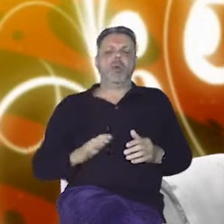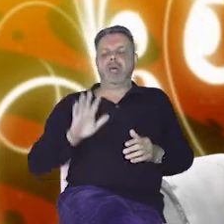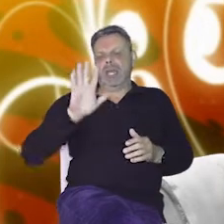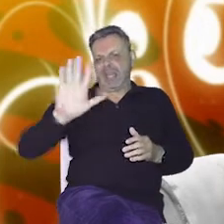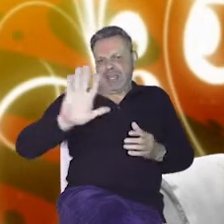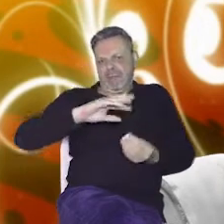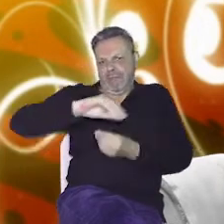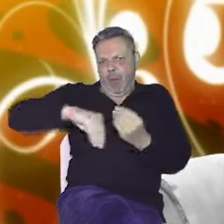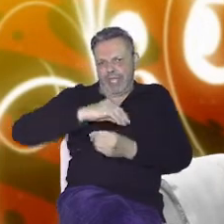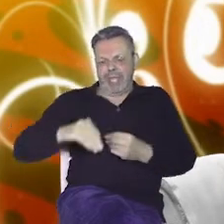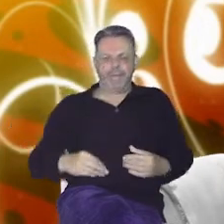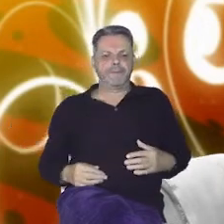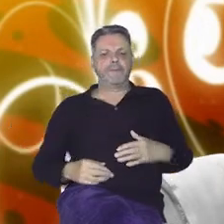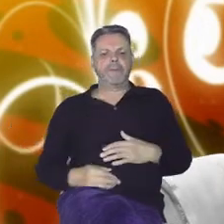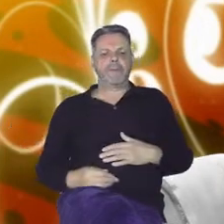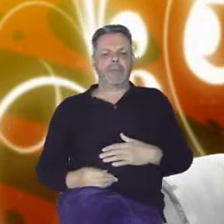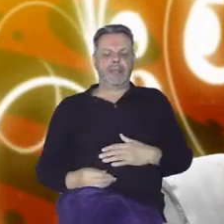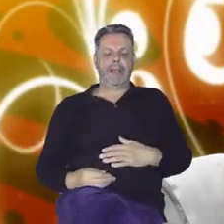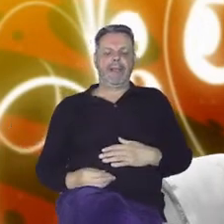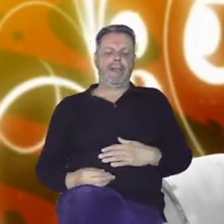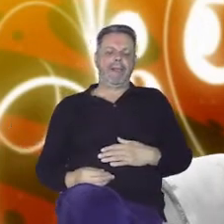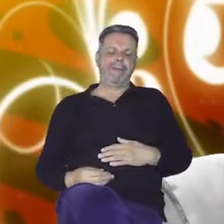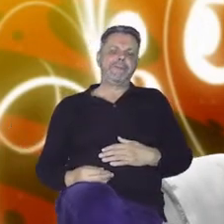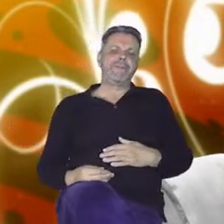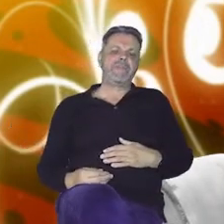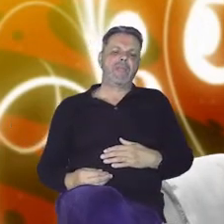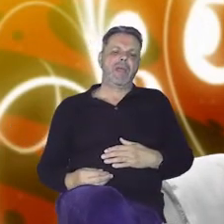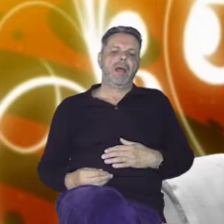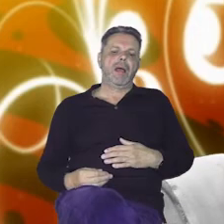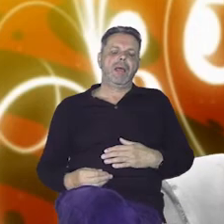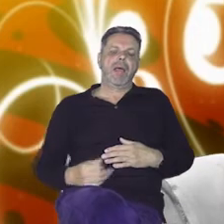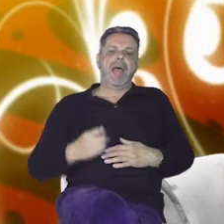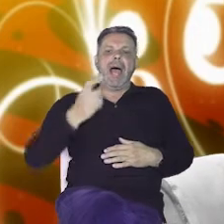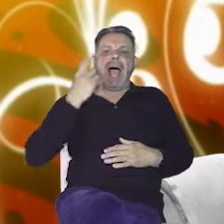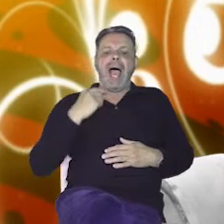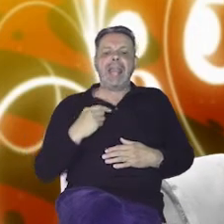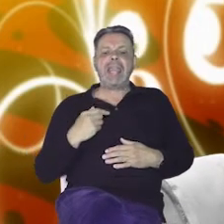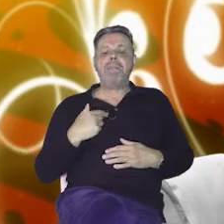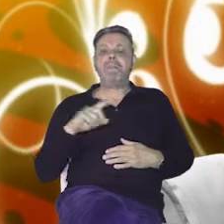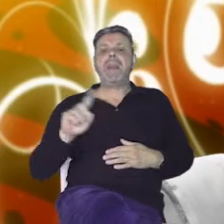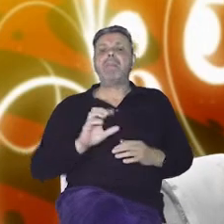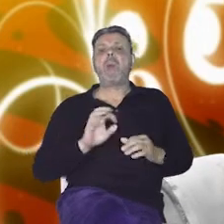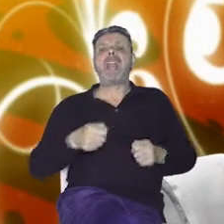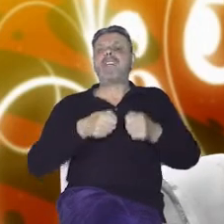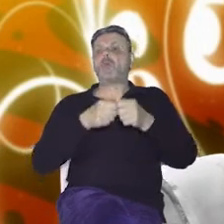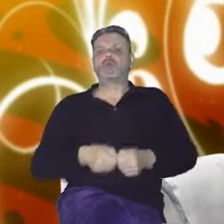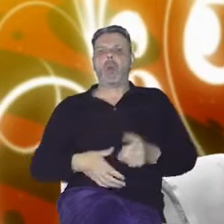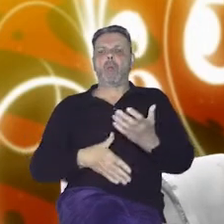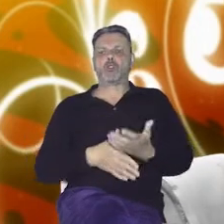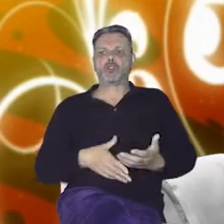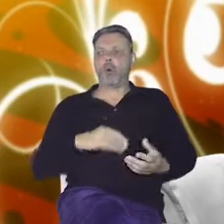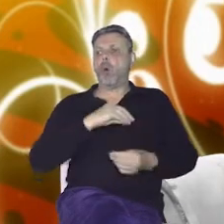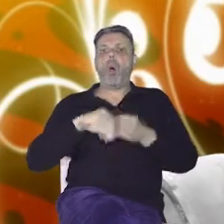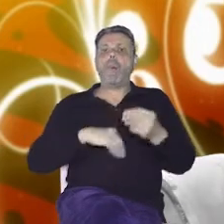mislim, oni u stvari moraju brinuti članovi njegove obitelji, ali u stvari nemamo nijakvu društvenu podršku, znači ta obitelj